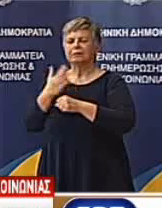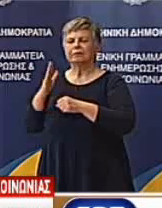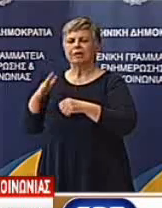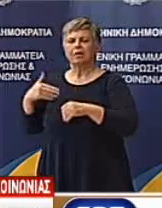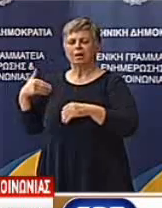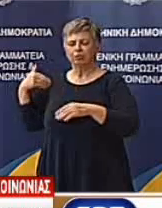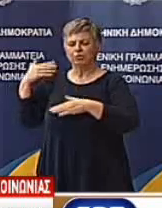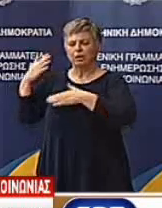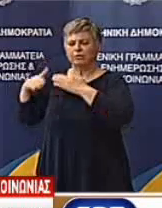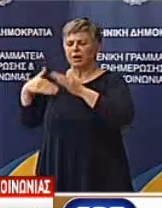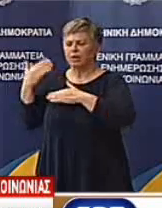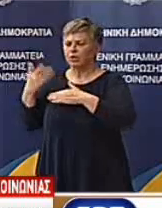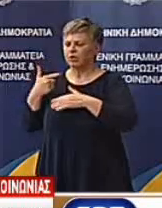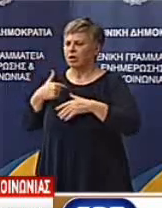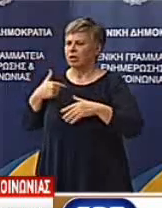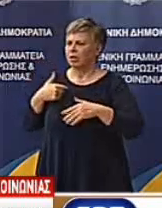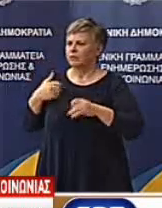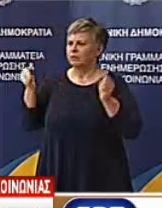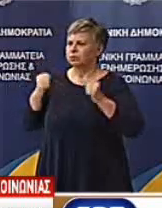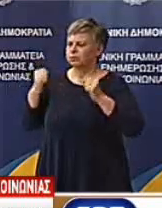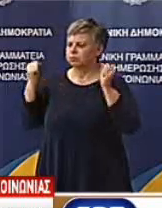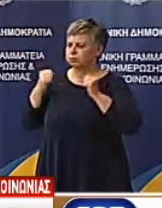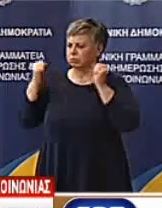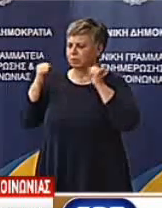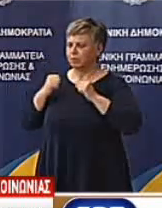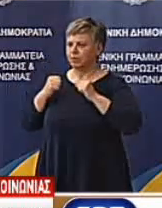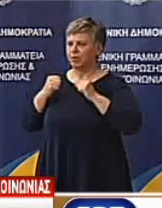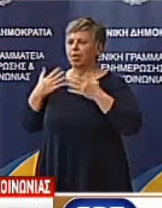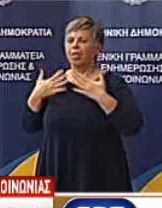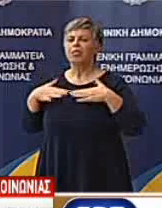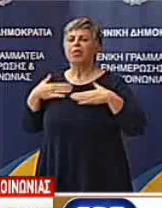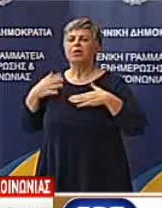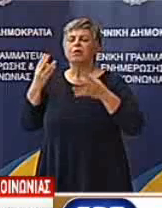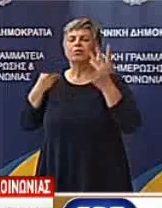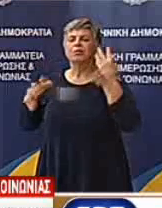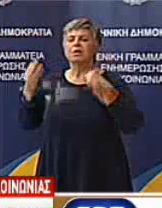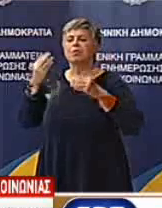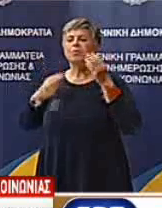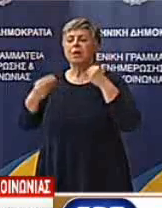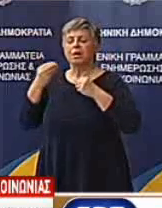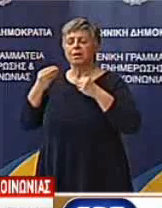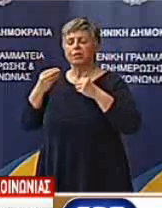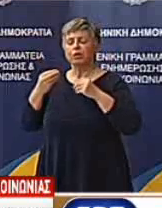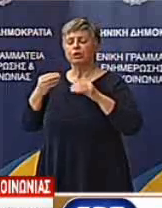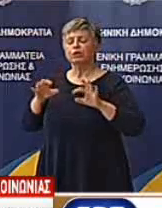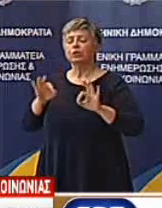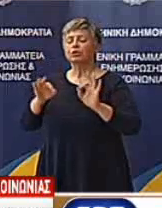τελευταία χρόνια πάρα πολύ. Θα ήθελα να μου πείτε εάν το νομοσχέδιο του κυρίου